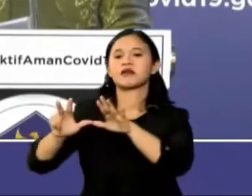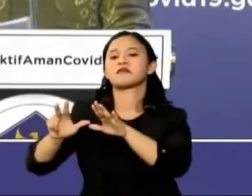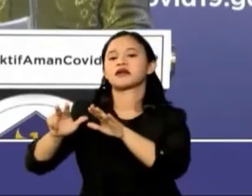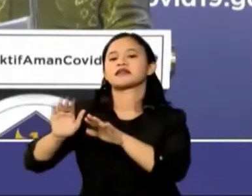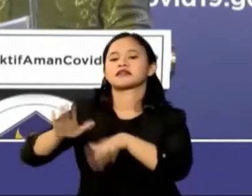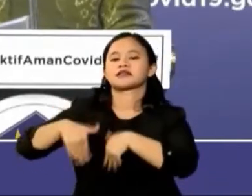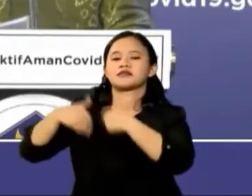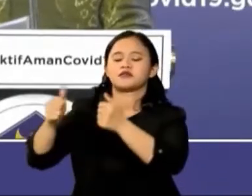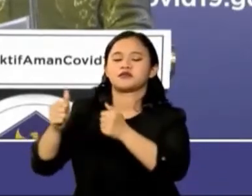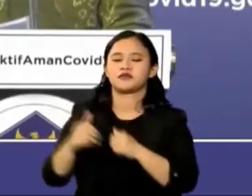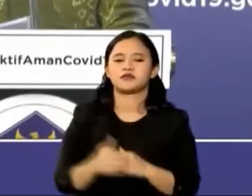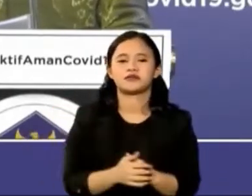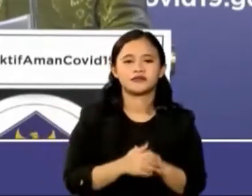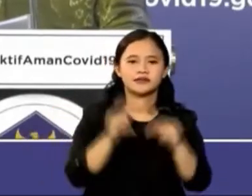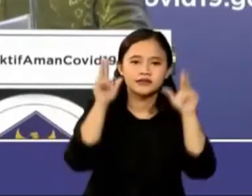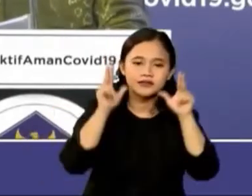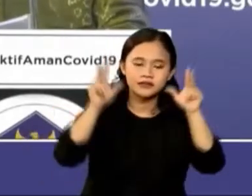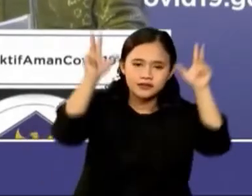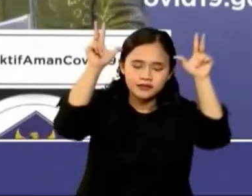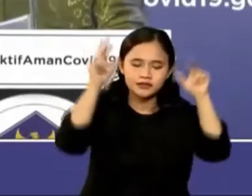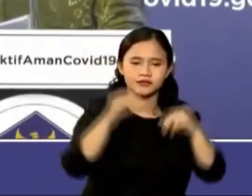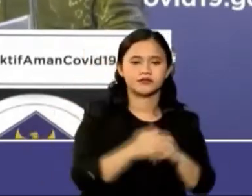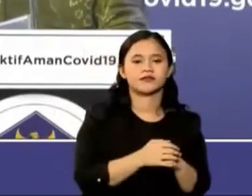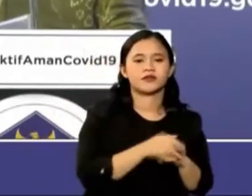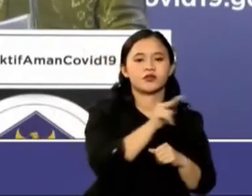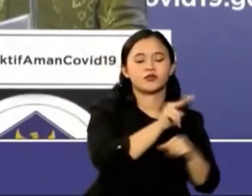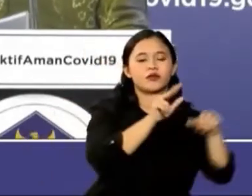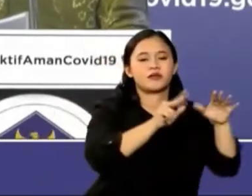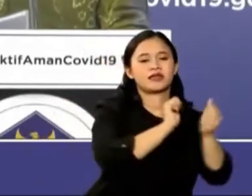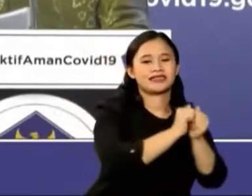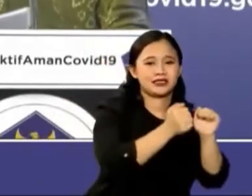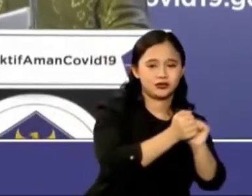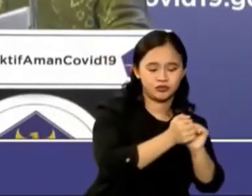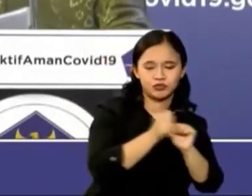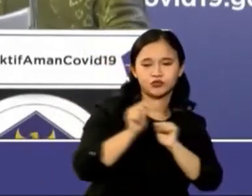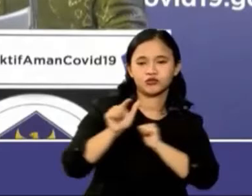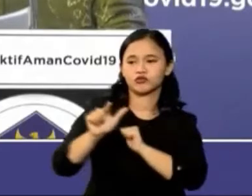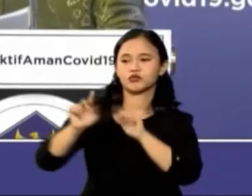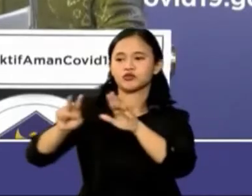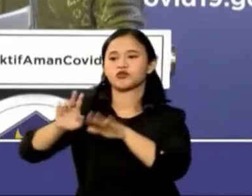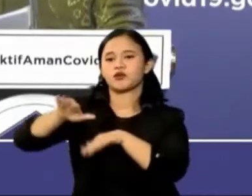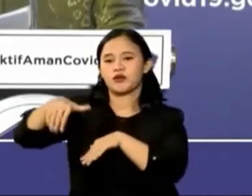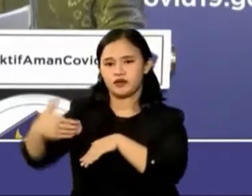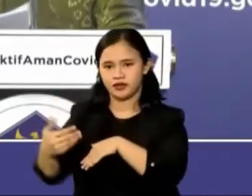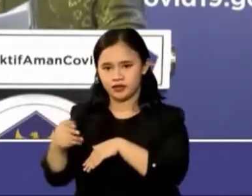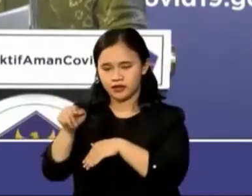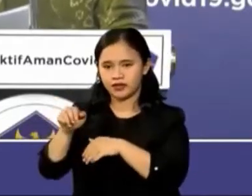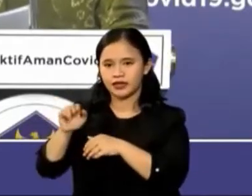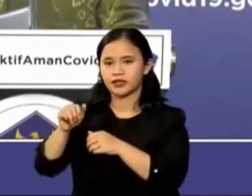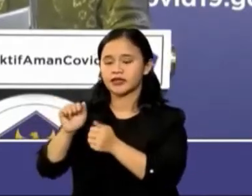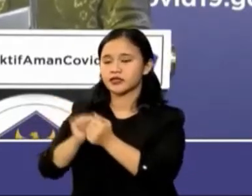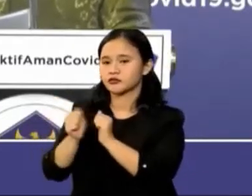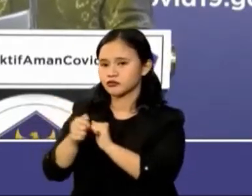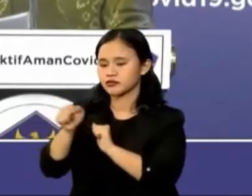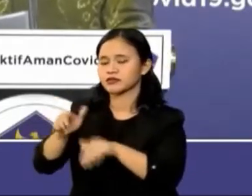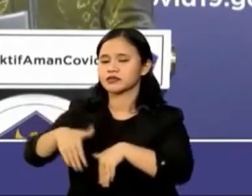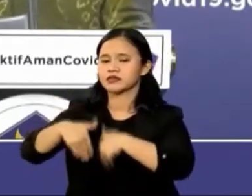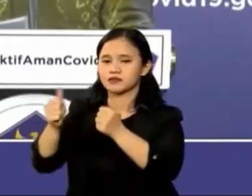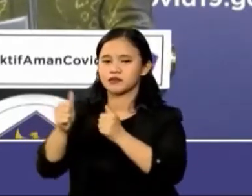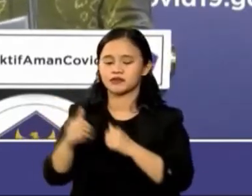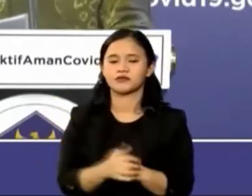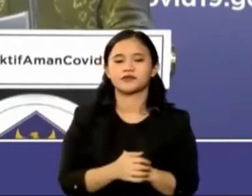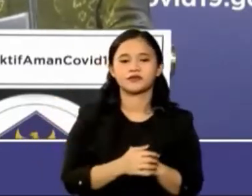Tenggara Barat, 23 kasus, dilaporkan 72 kasus sembuh. Jawa Barat,